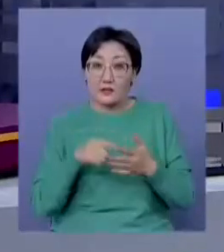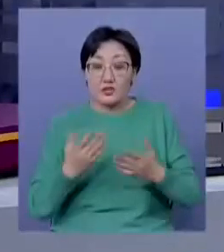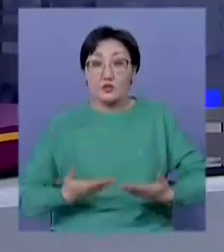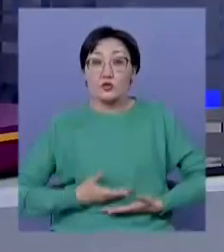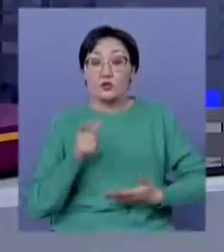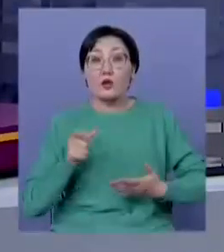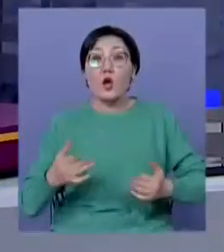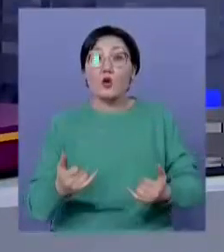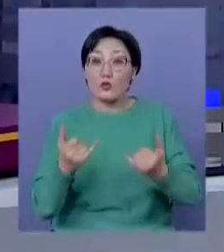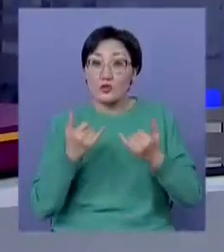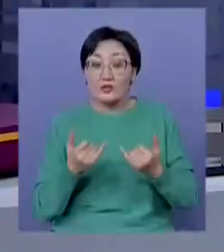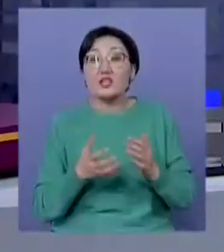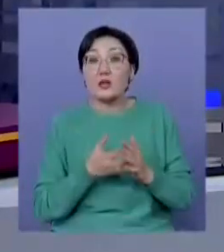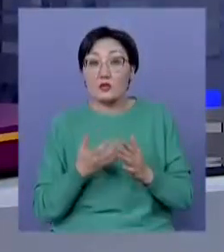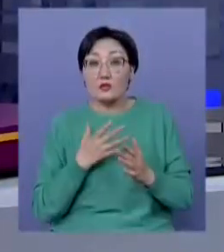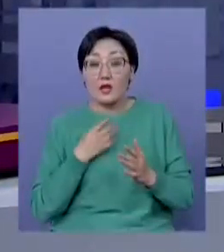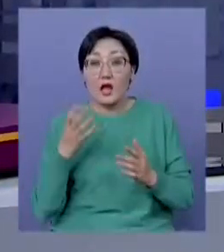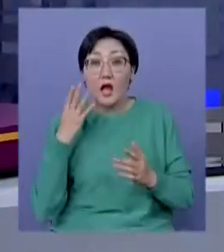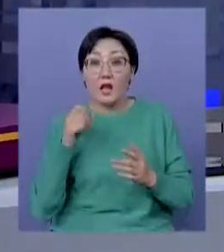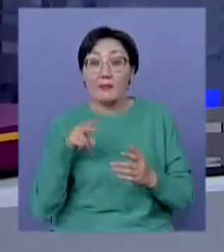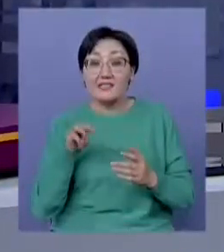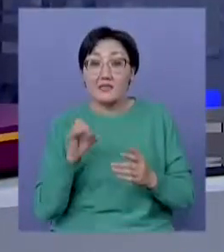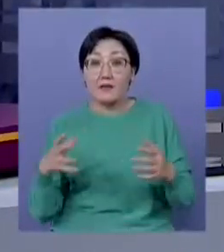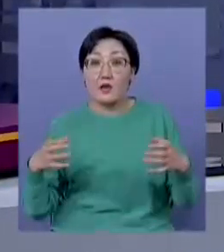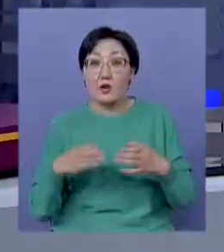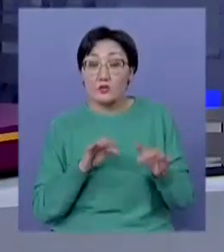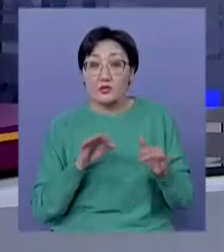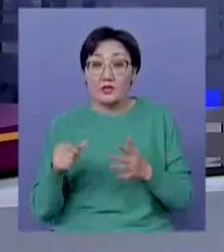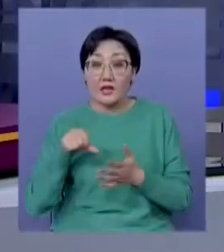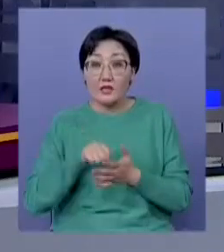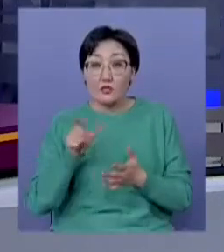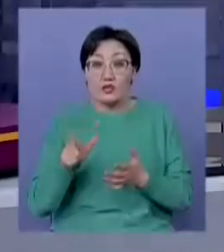мен қонақтары шақырылуда. Алма ТВ ұйымдастырған акцияда